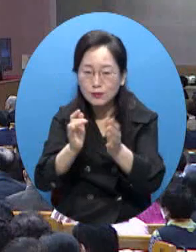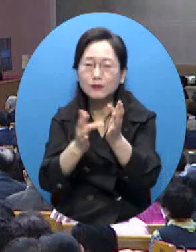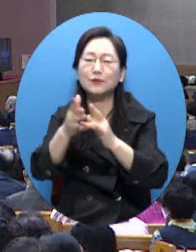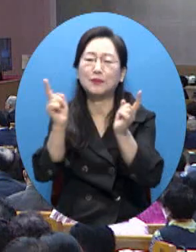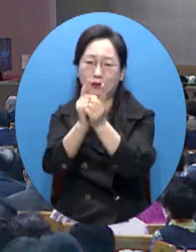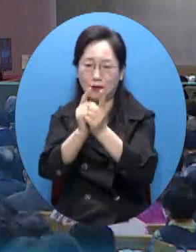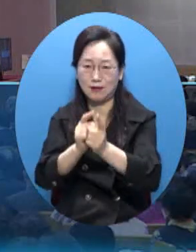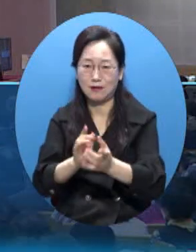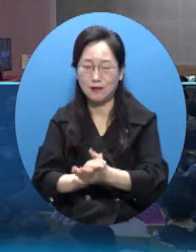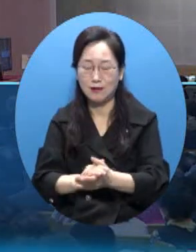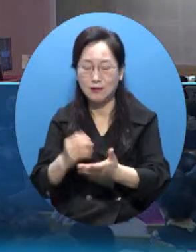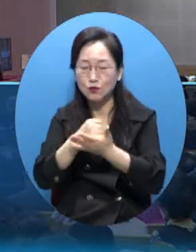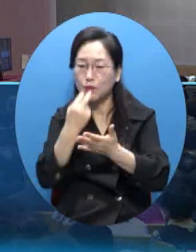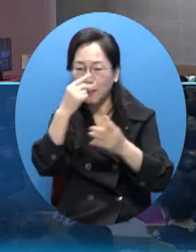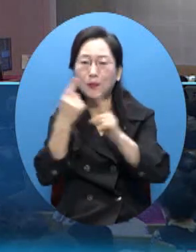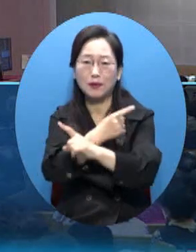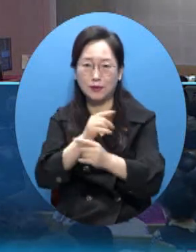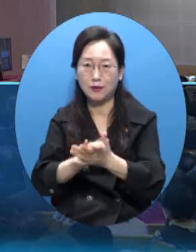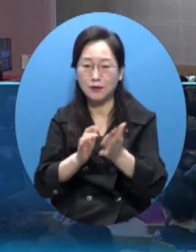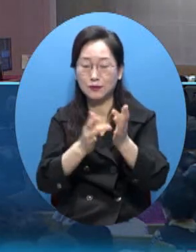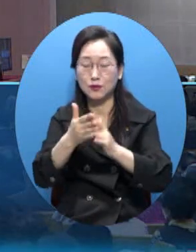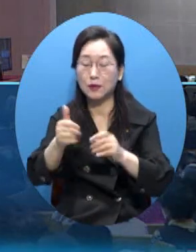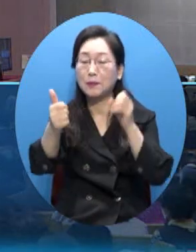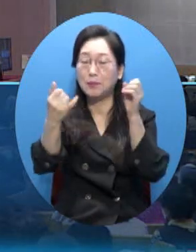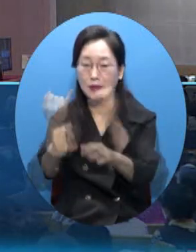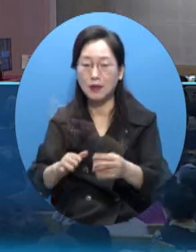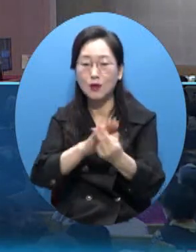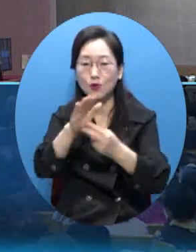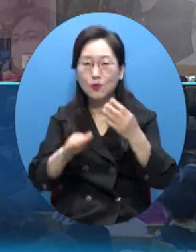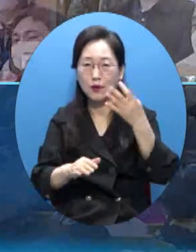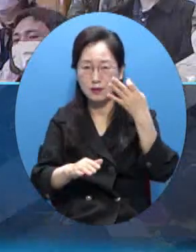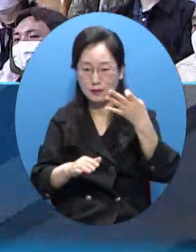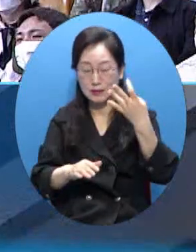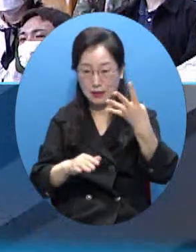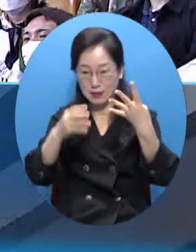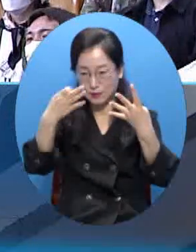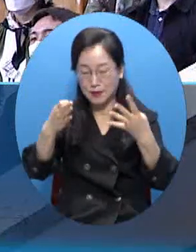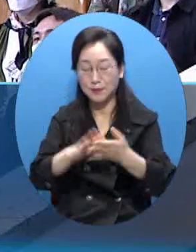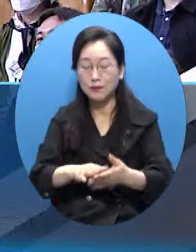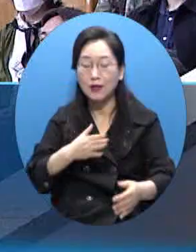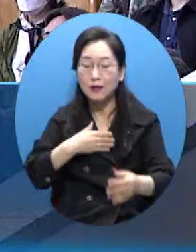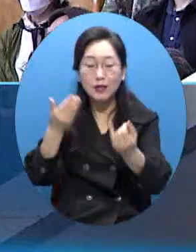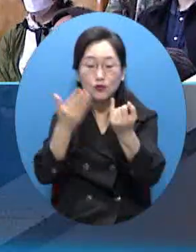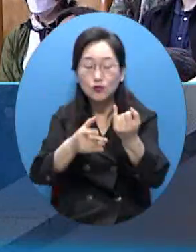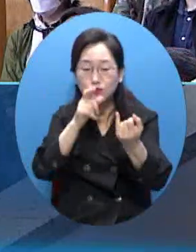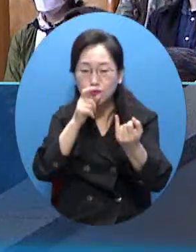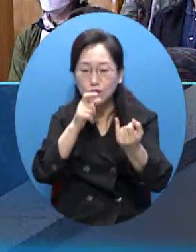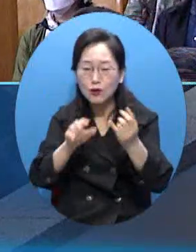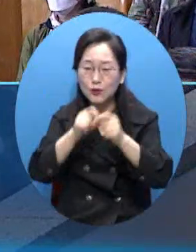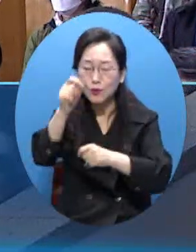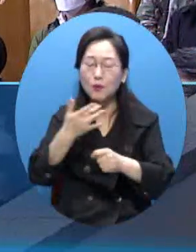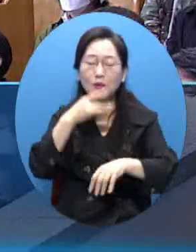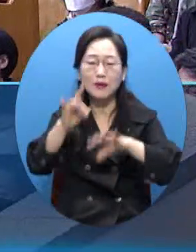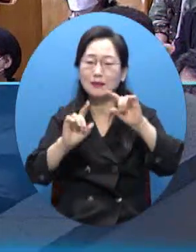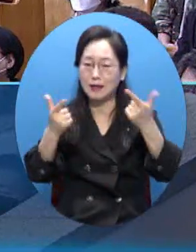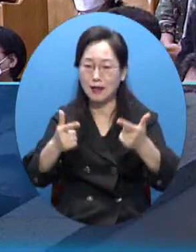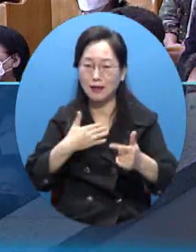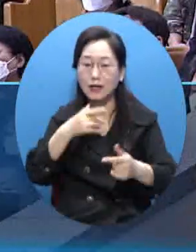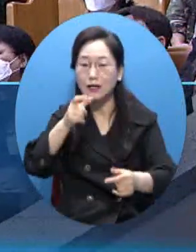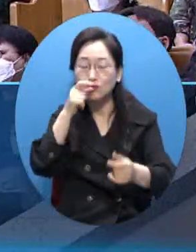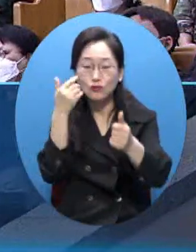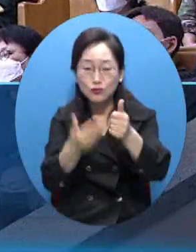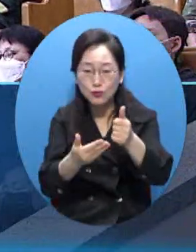바뀌어졌습니다. 예수님 말씀하십니다. 요한복음 4장 14절에 내가 주는 물을 마시는 자는 영원히 목마르지 아니하리니 내가 주는 물은 그